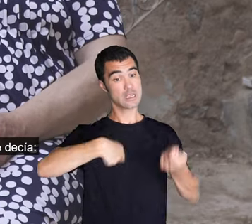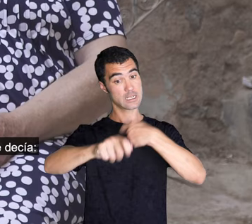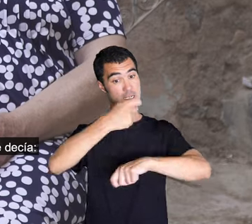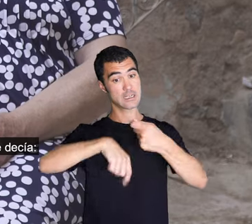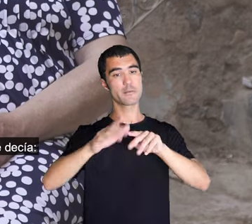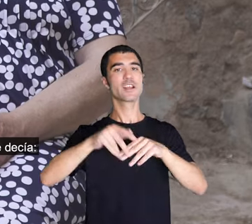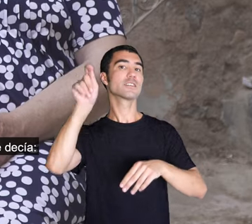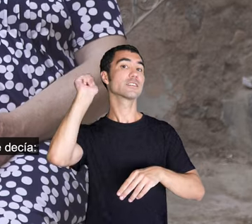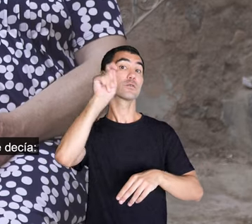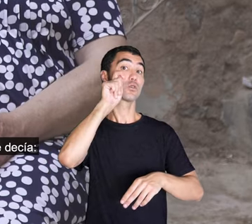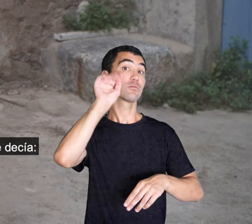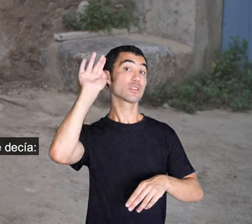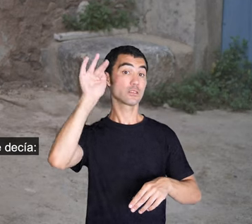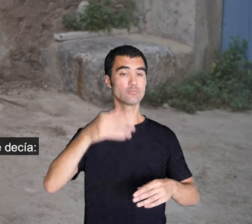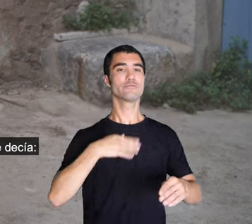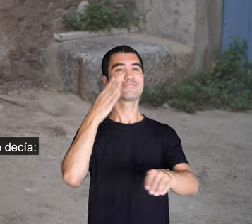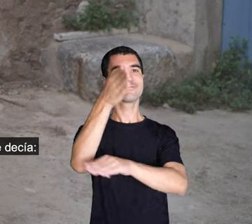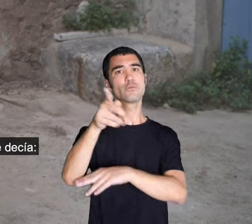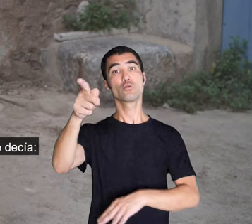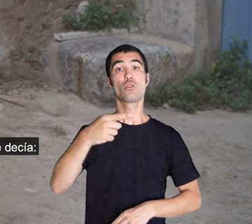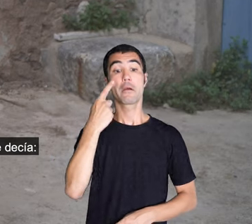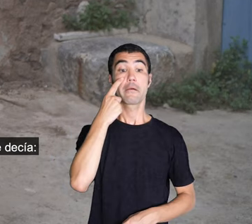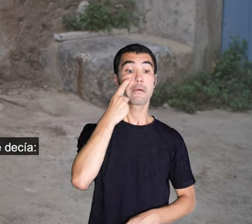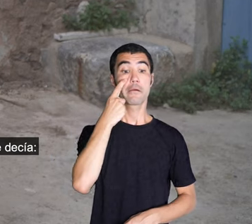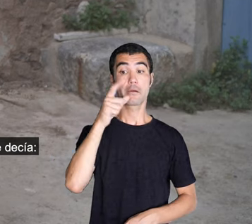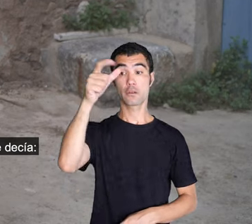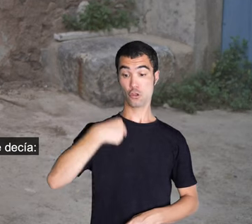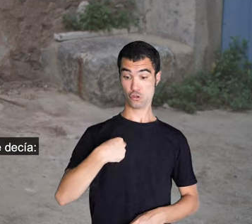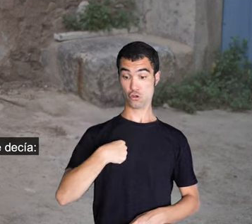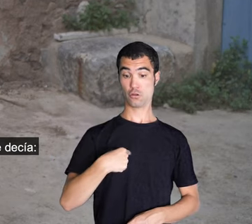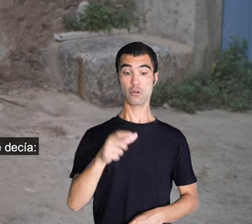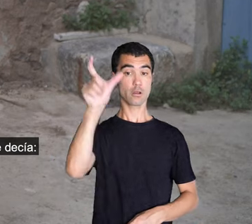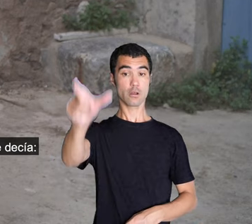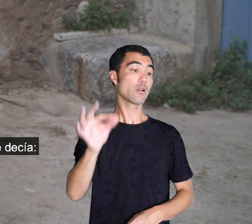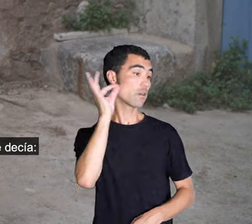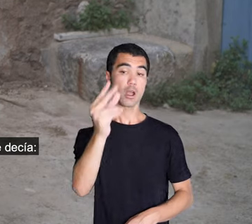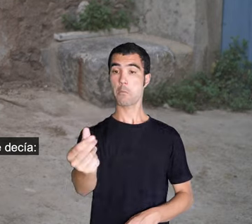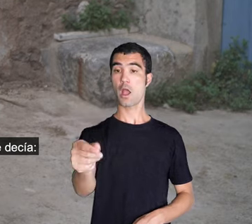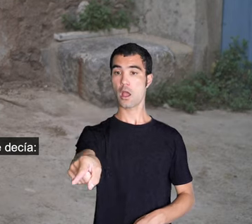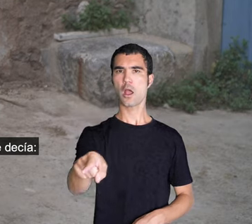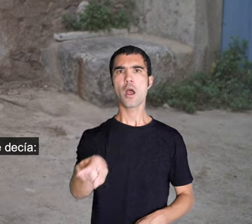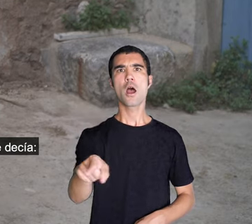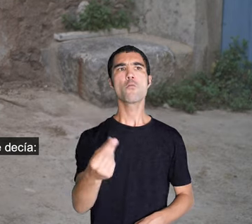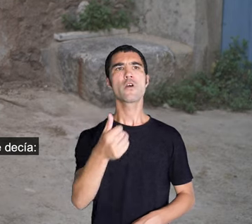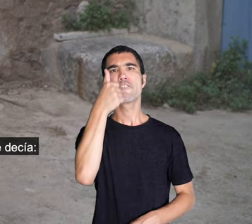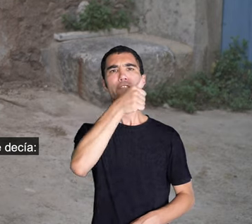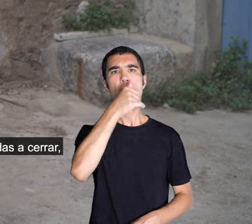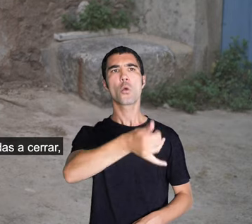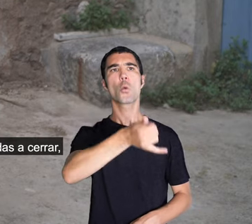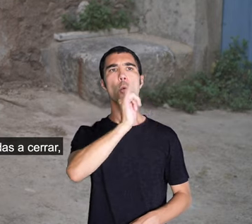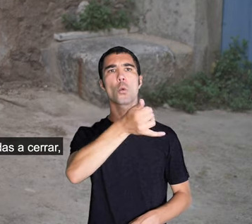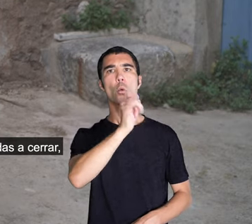souvenirs i me deia, guarda sa meva dependenta, perquè li agradava molt el vi.